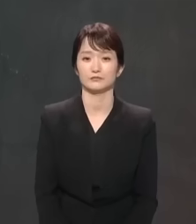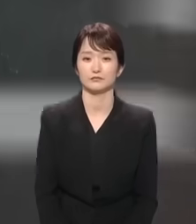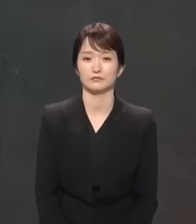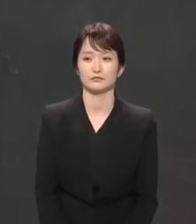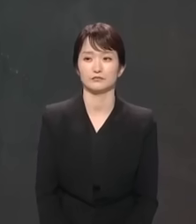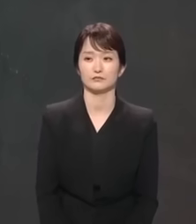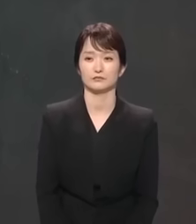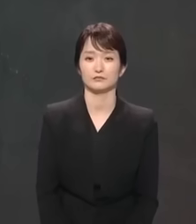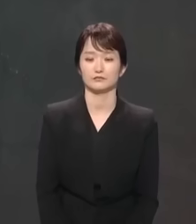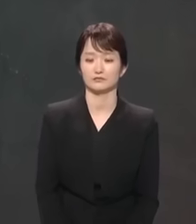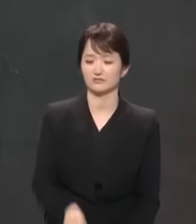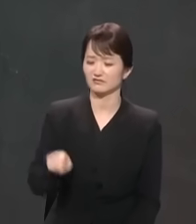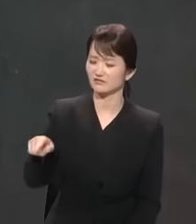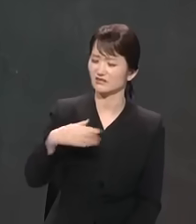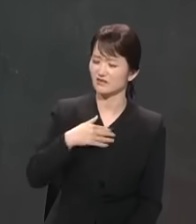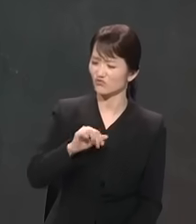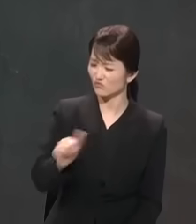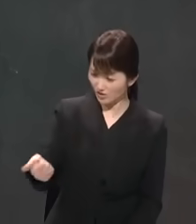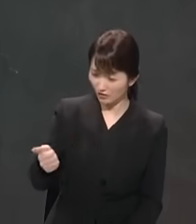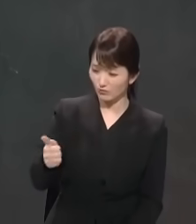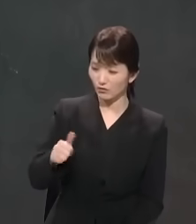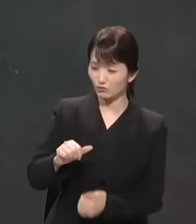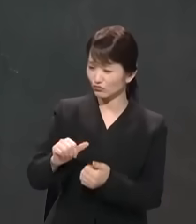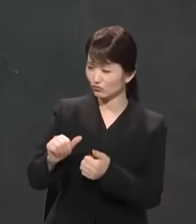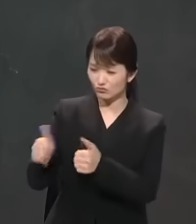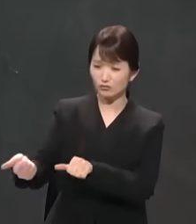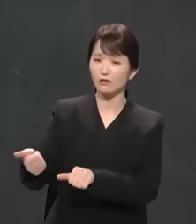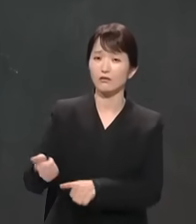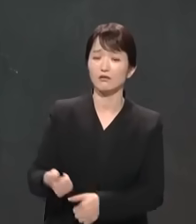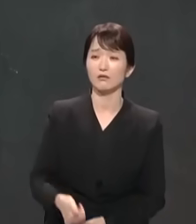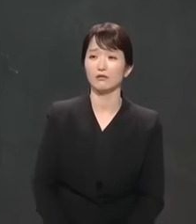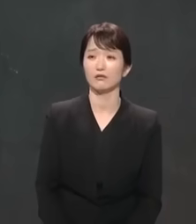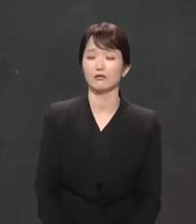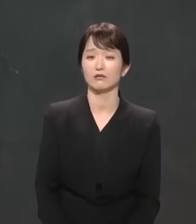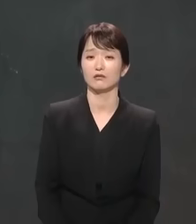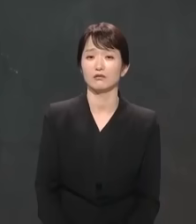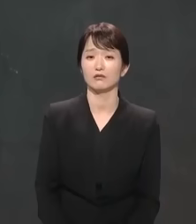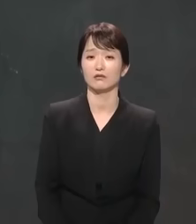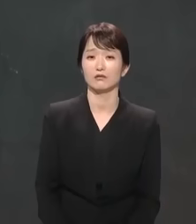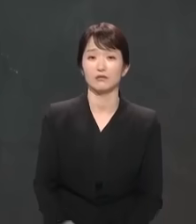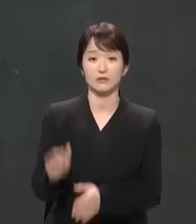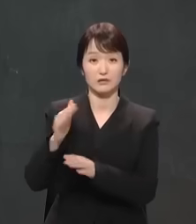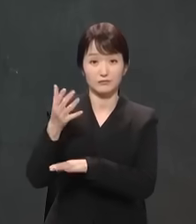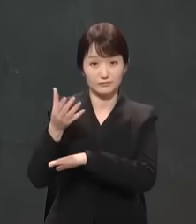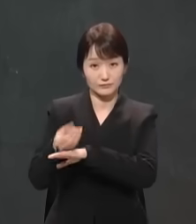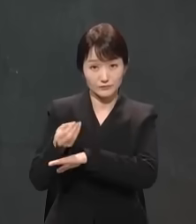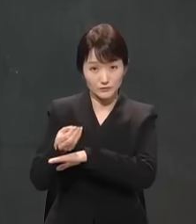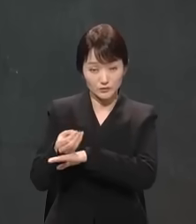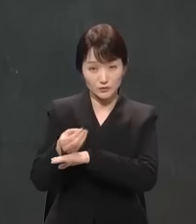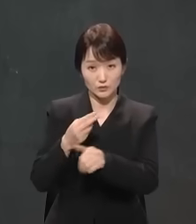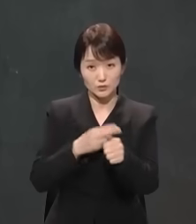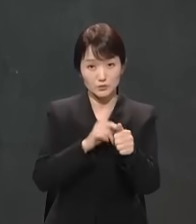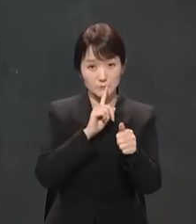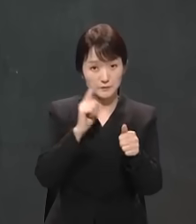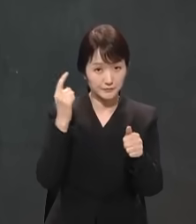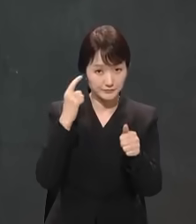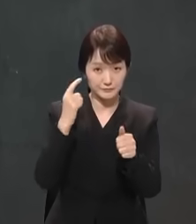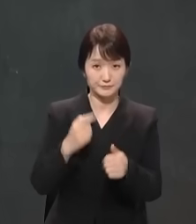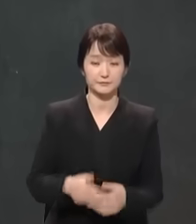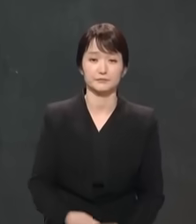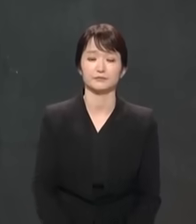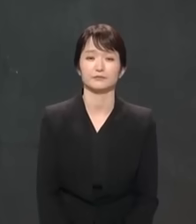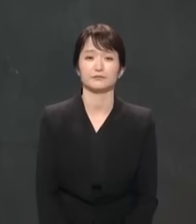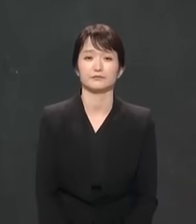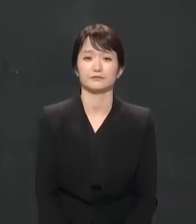짚어보죠 야 죽으라면 죽어 재보자 학생이 녹취한 그 교수의 얘기 직접